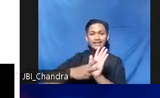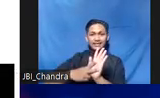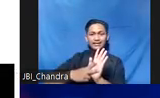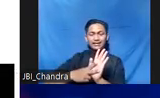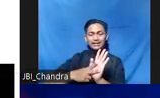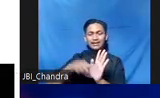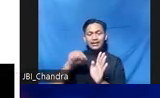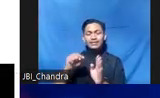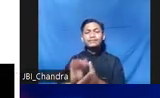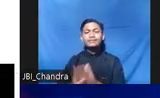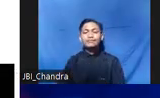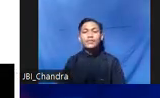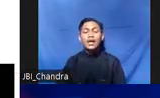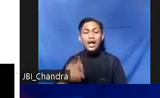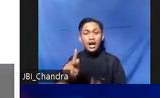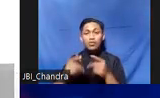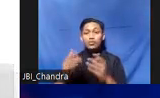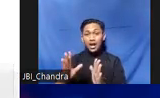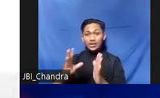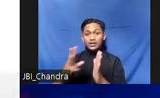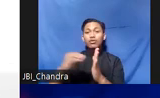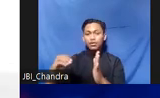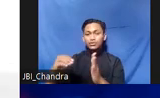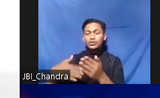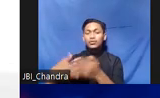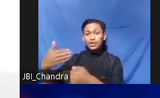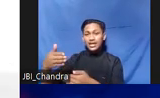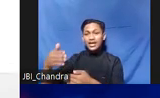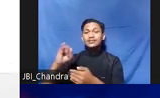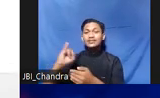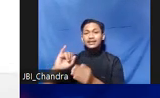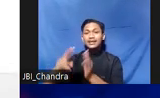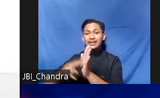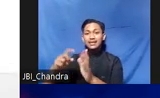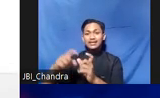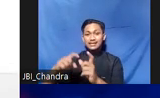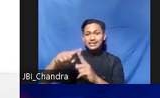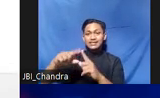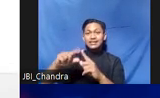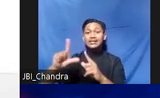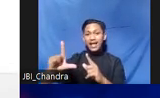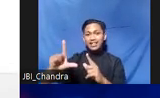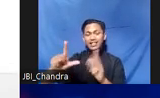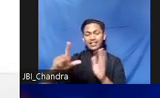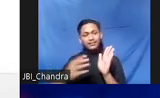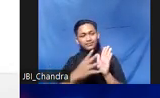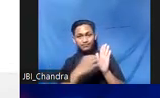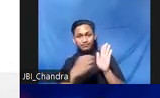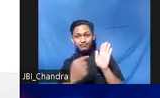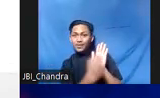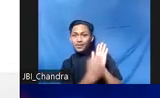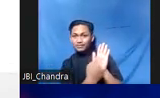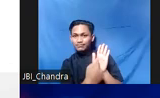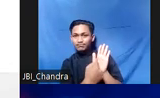kalau sudah di download nanti tinggal menginstall saja tampilannya seperti ini ya Jadi mirip ya